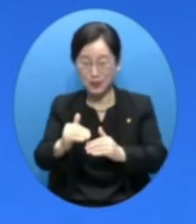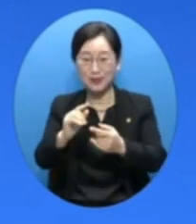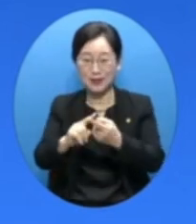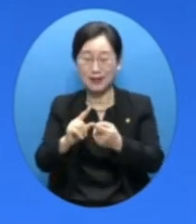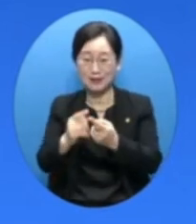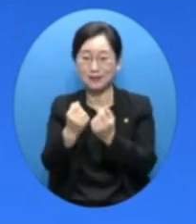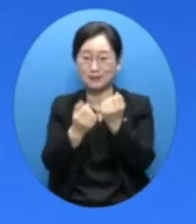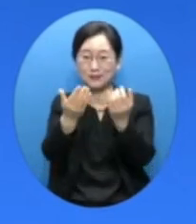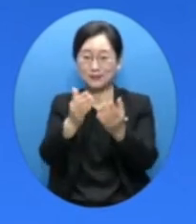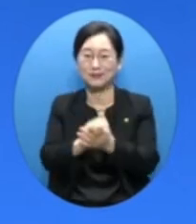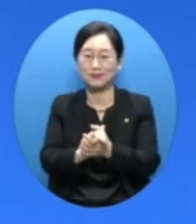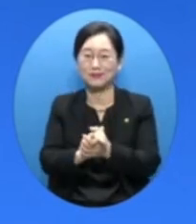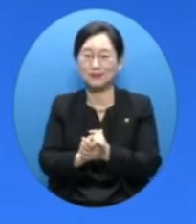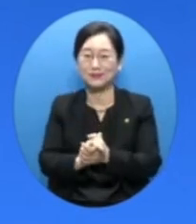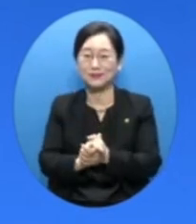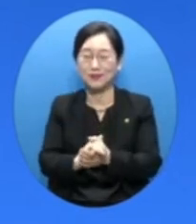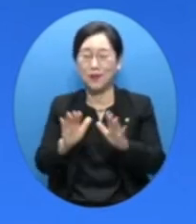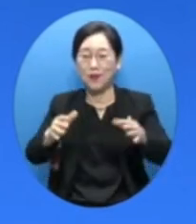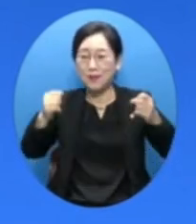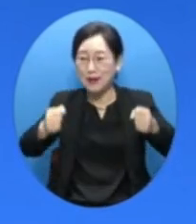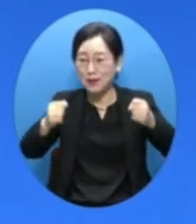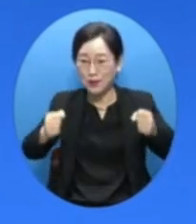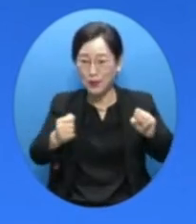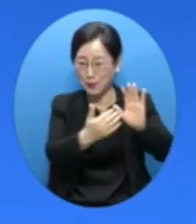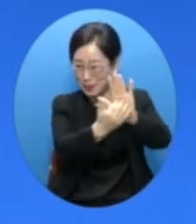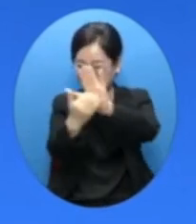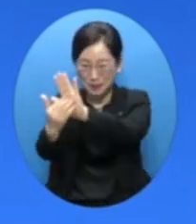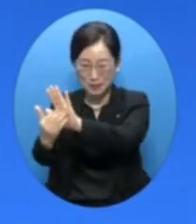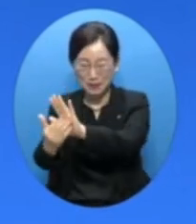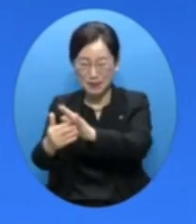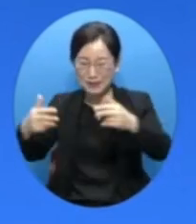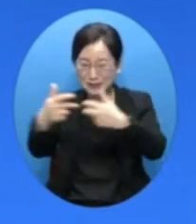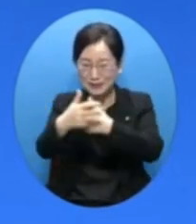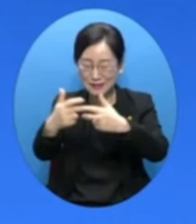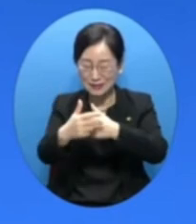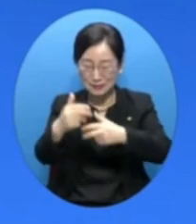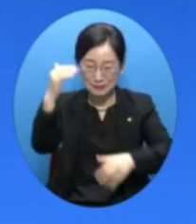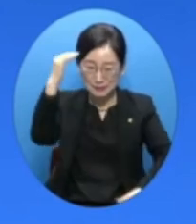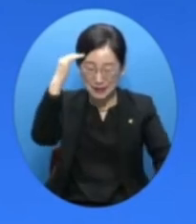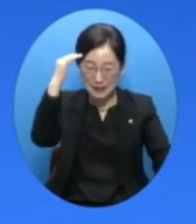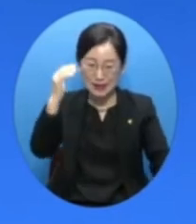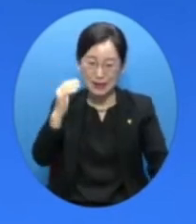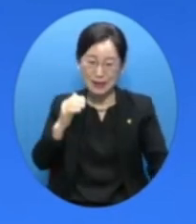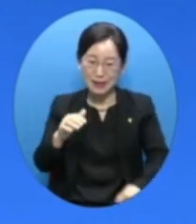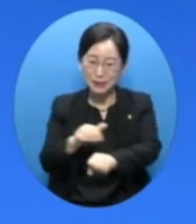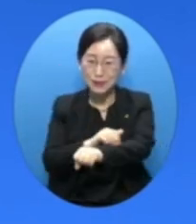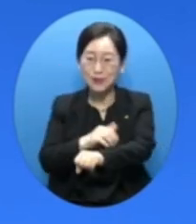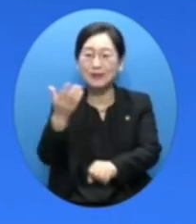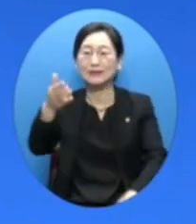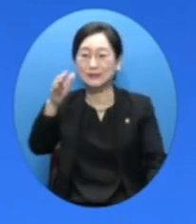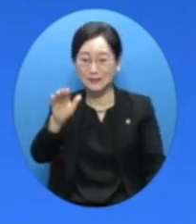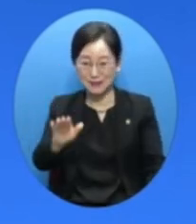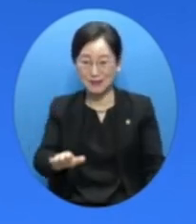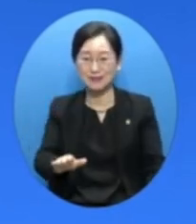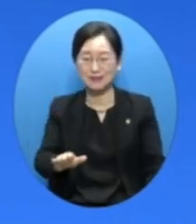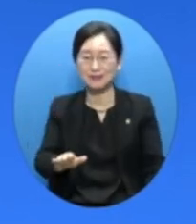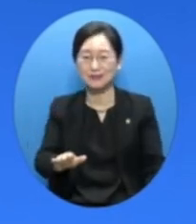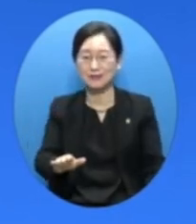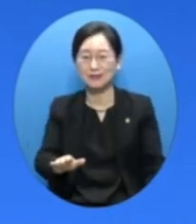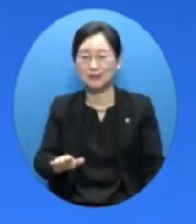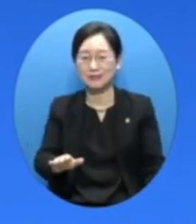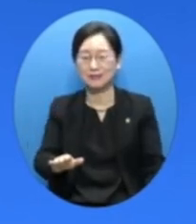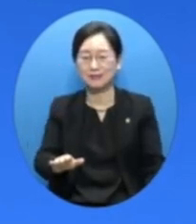이 마라톤 통제로 마라톤을 해서 교통 통제로 인해서 어려움을 당하는 가운데서도 이게 모든